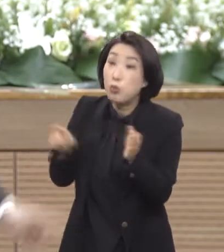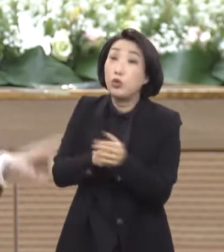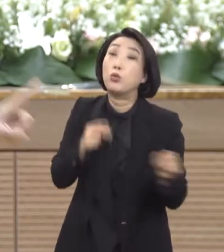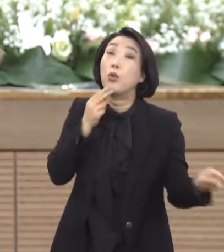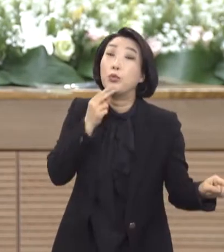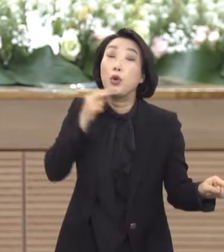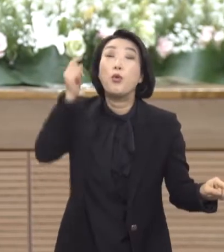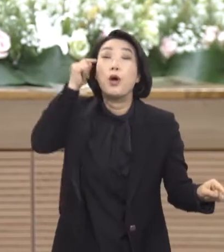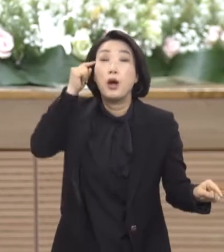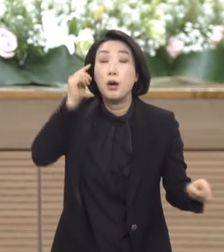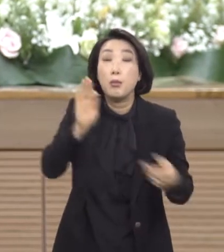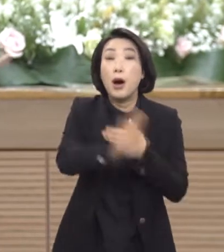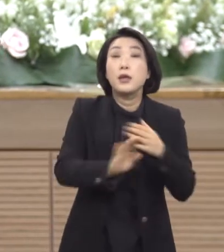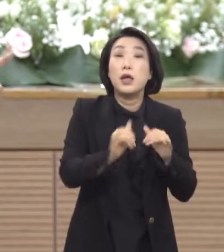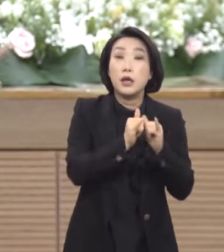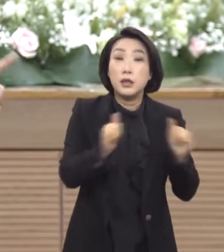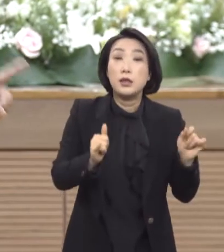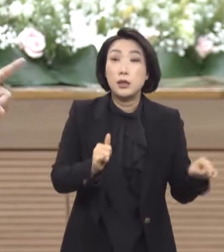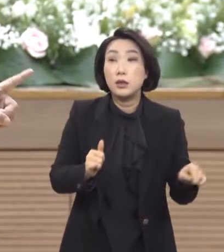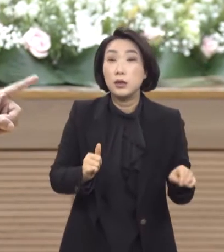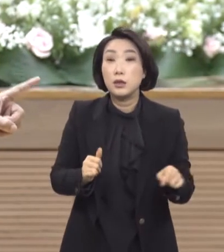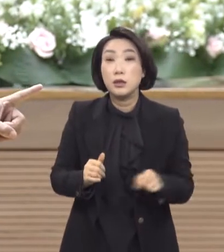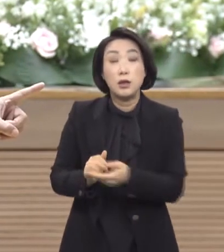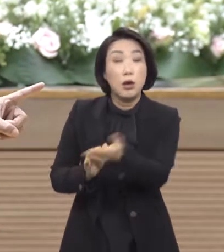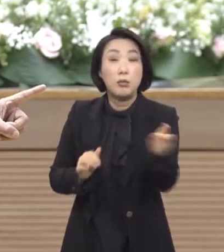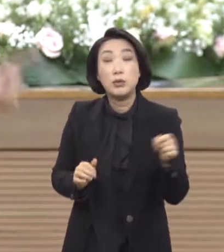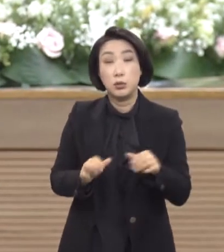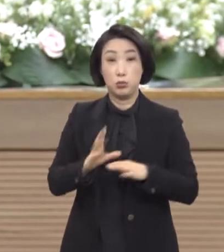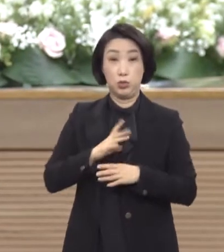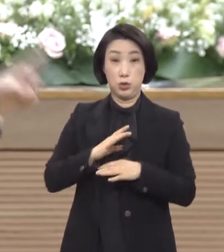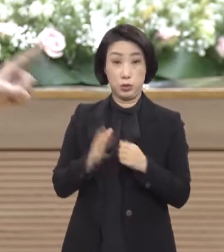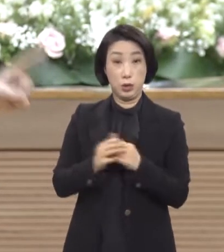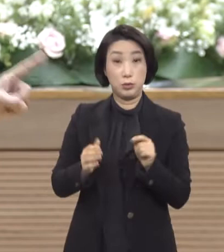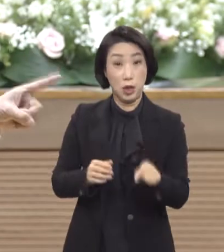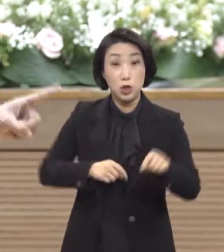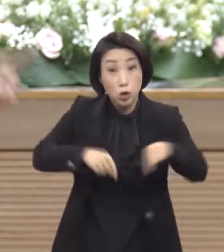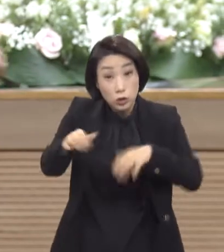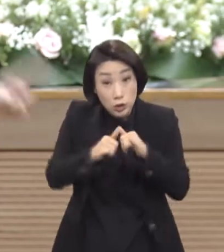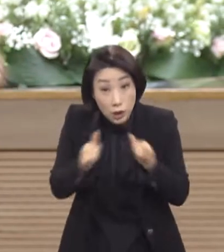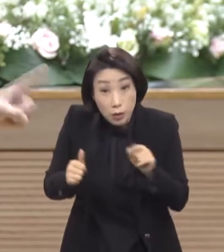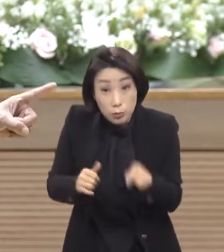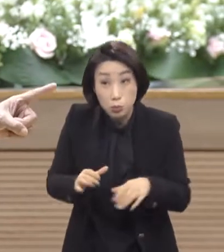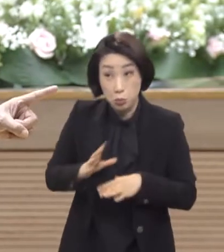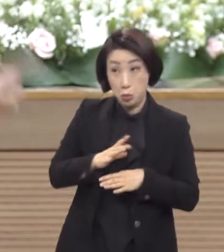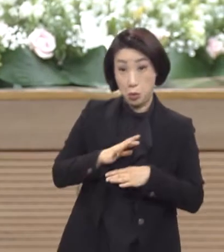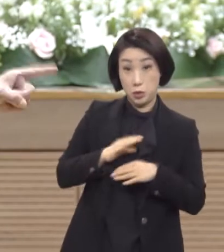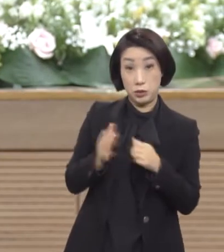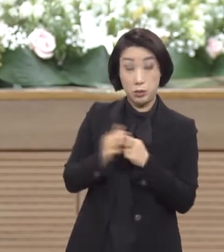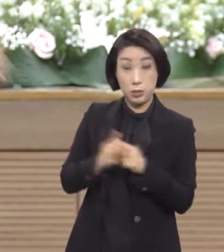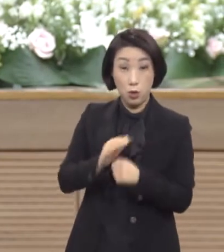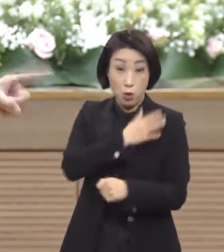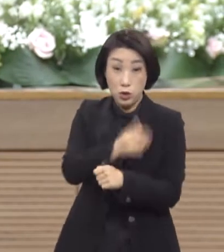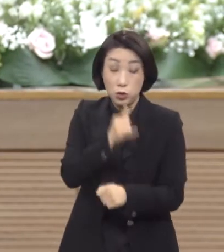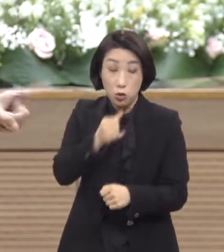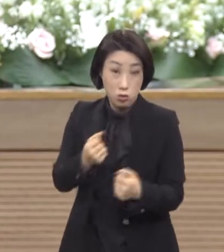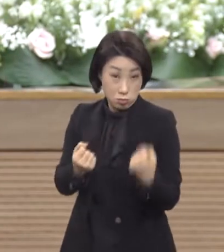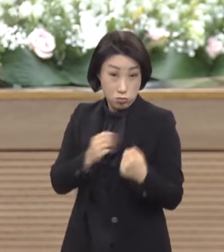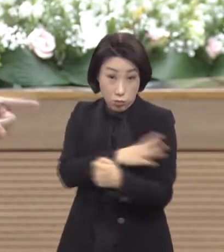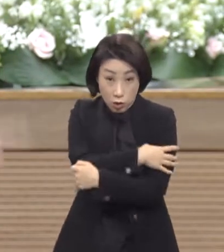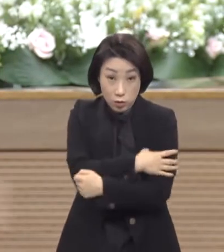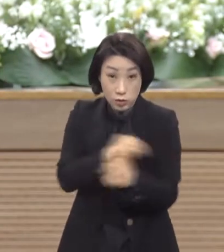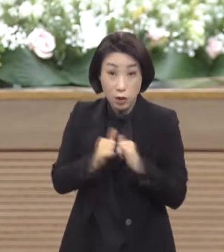것은 바리새인들이 무서워서. 그들은 정치인들이니까 무서워서. 권력 있고 힘 있는